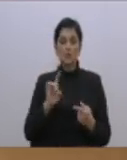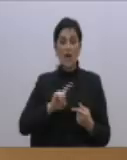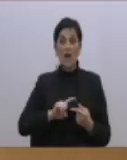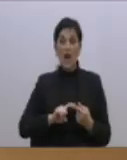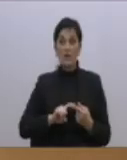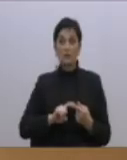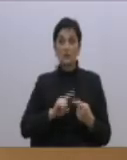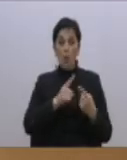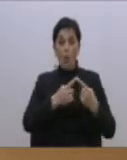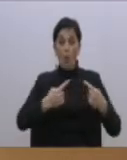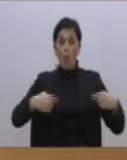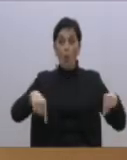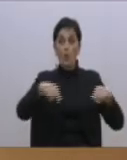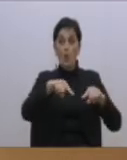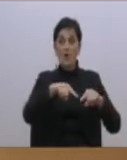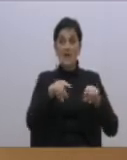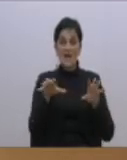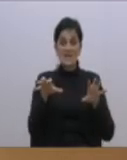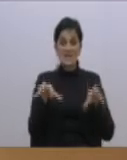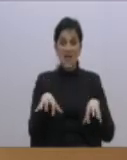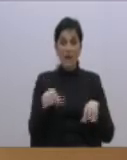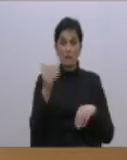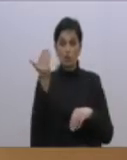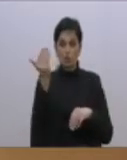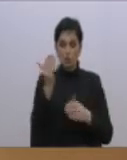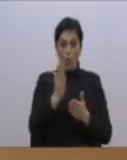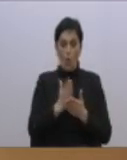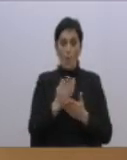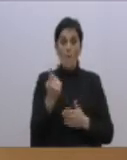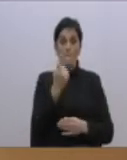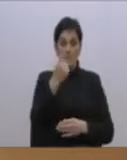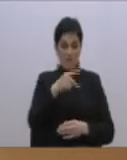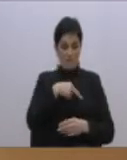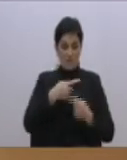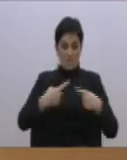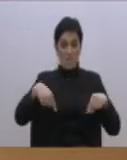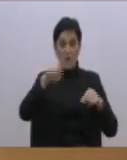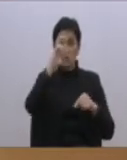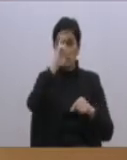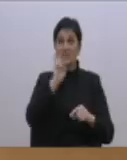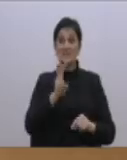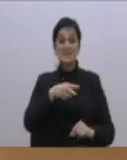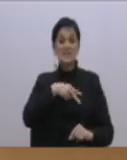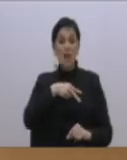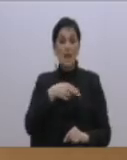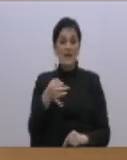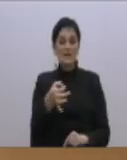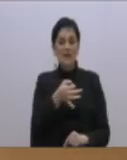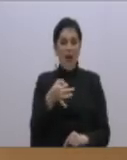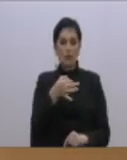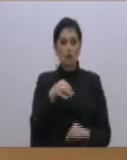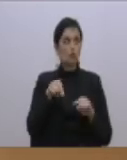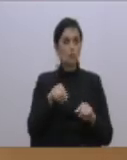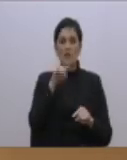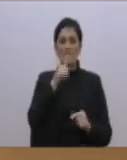իս օրգանո, ռոմլիս տավուժդոմար է սկեն խարդտը, պիրվելի օրգանո, ամսախեմցպոշի սա պարլամենտո ռեսպուբլիկաշի վեր